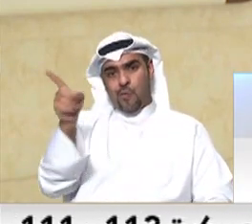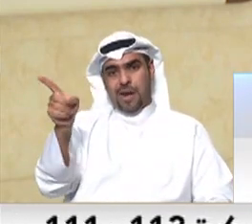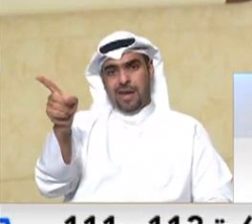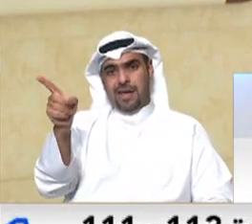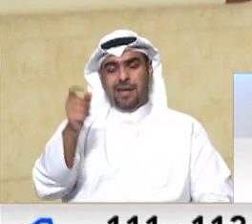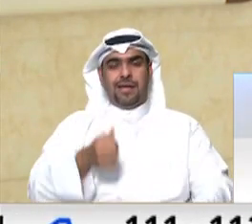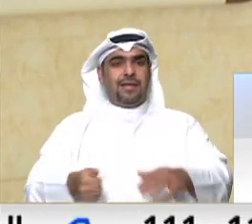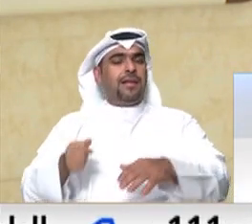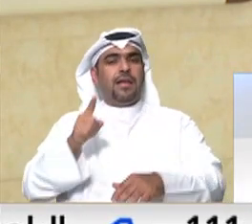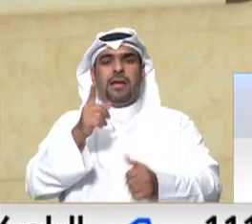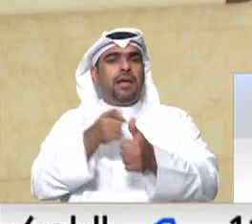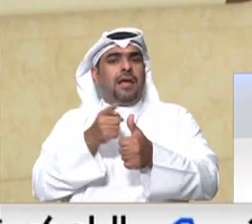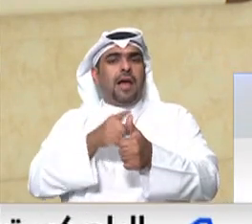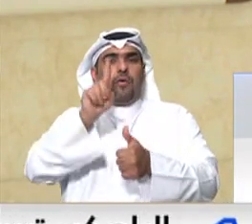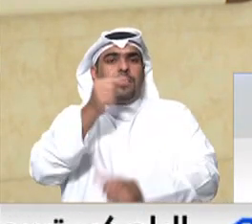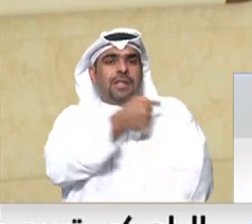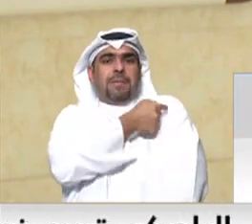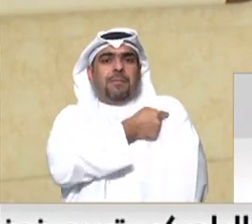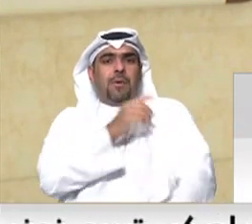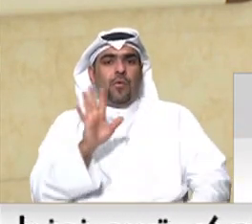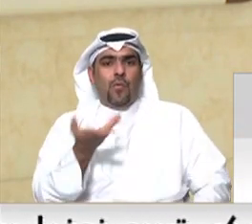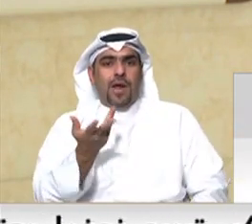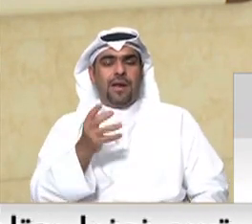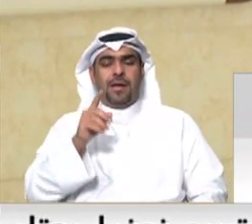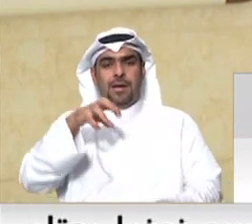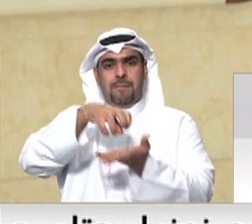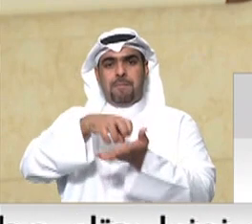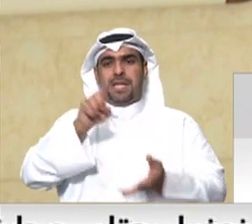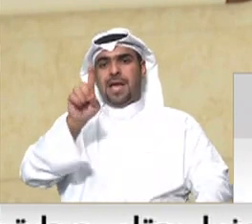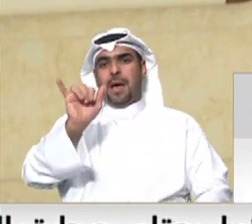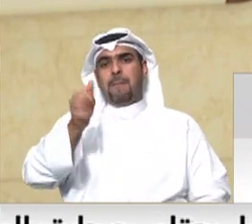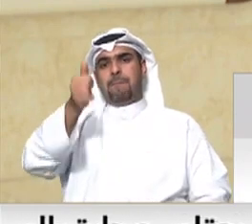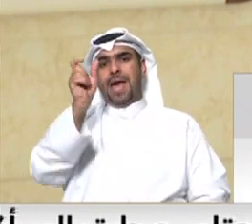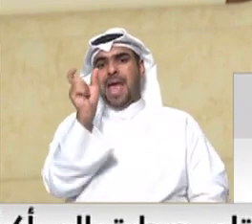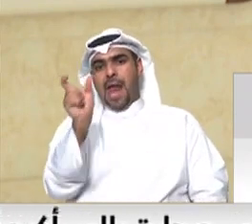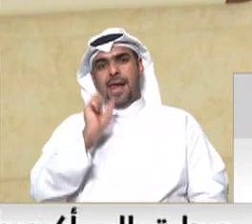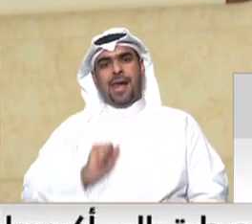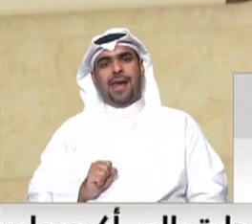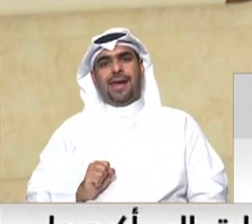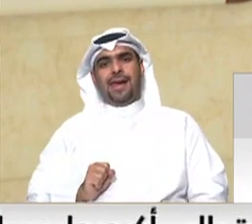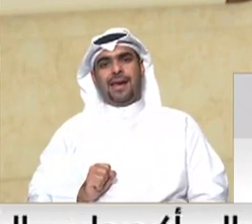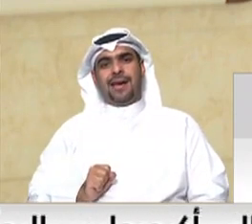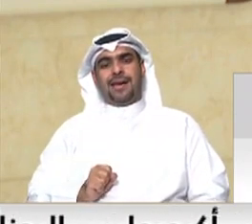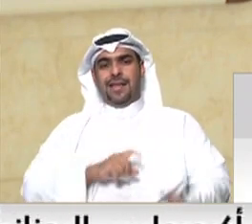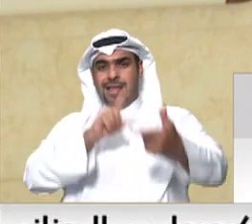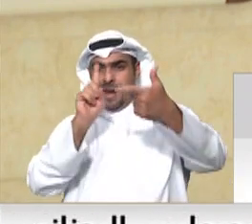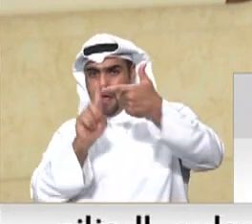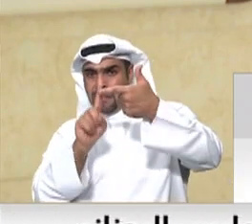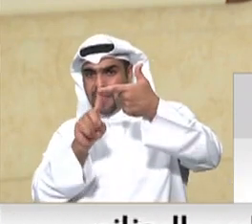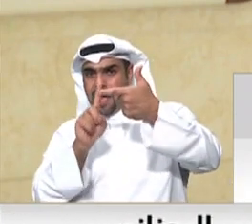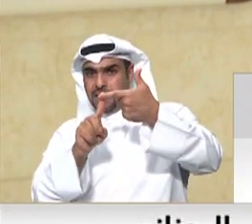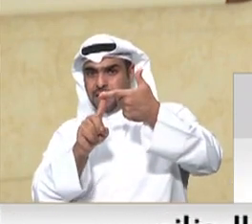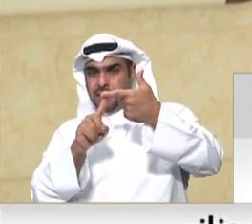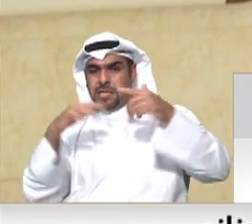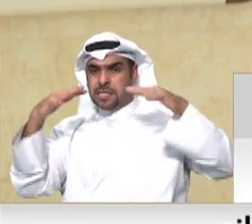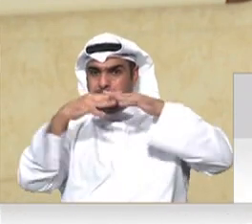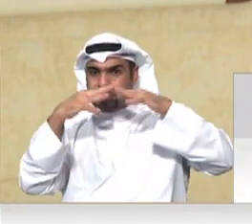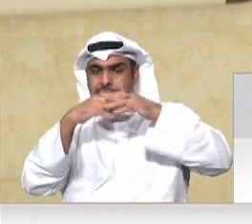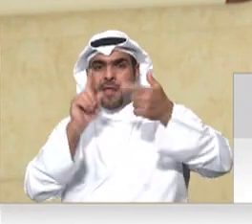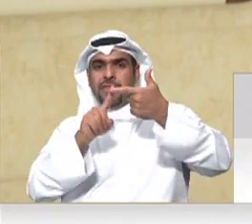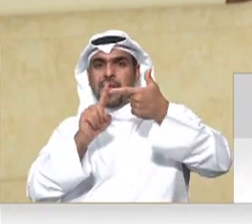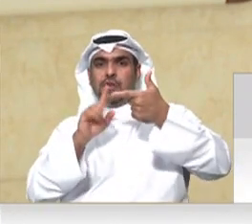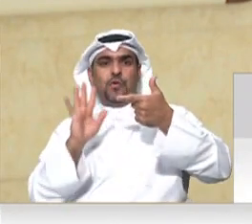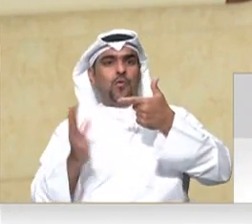الأساسي هو مركز الصحة المدرسية الموجود في بيان، والمساند راح يكون مركز سلوى